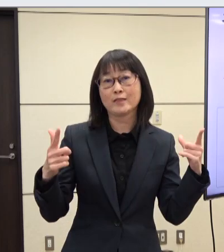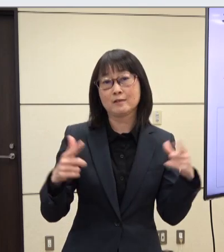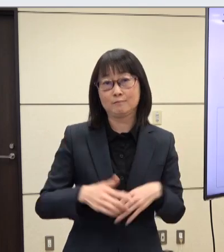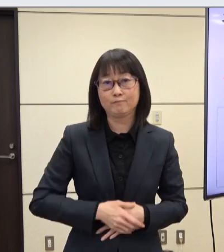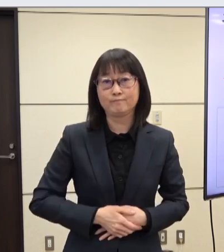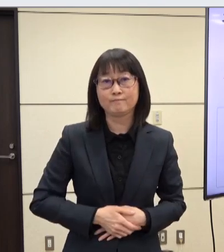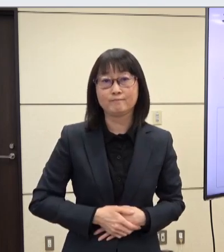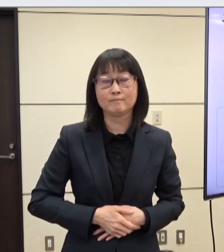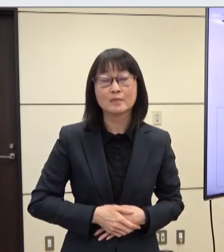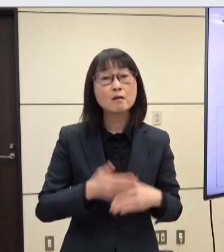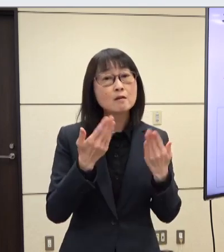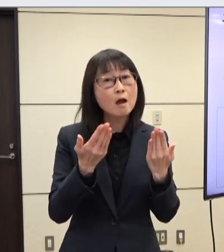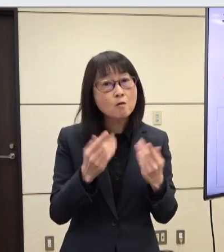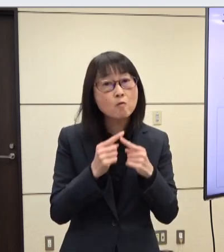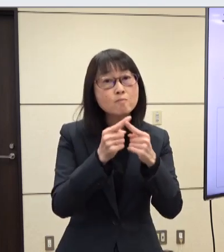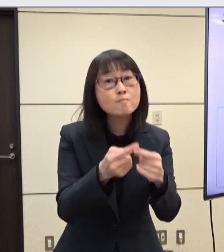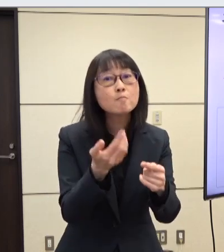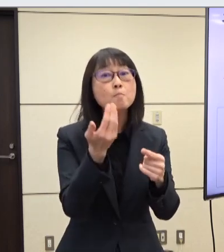という方が、